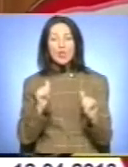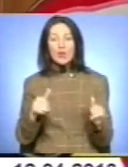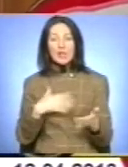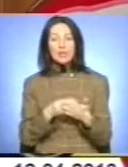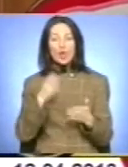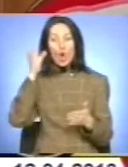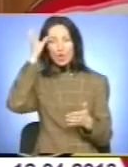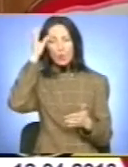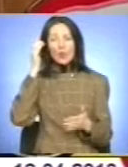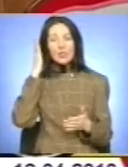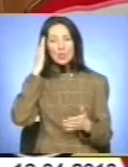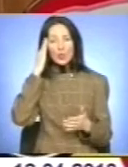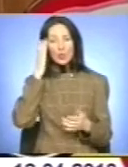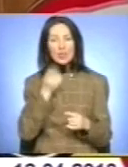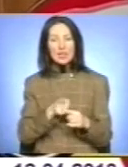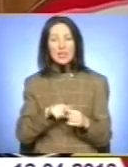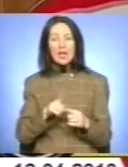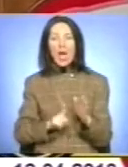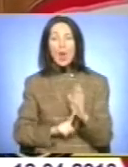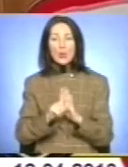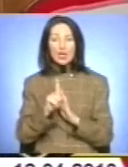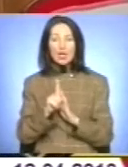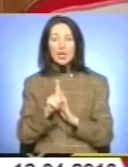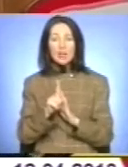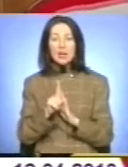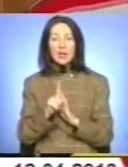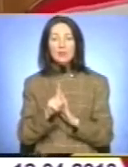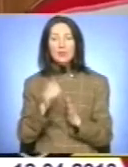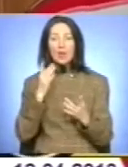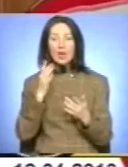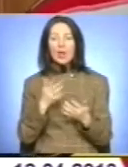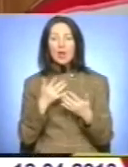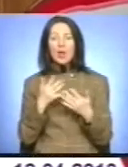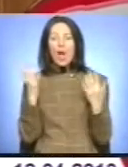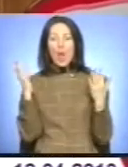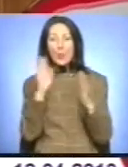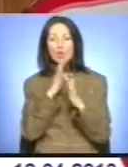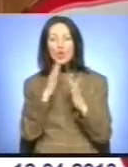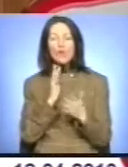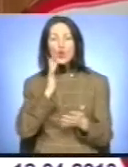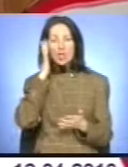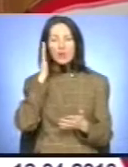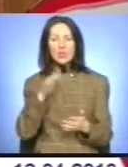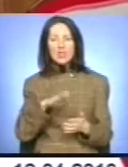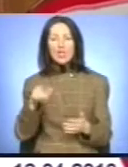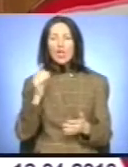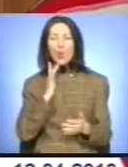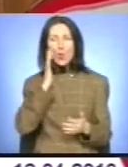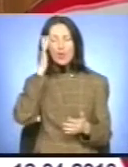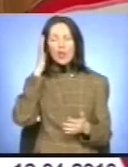розумові здібності. Тобто це починається просторове уявлення, вони вже уявляють той